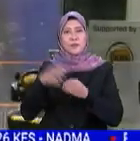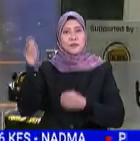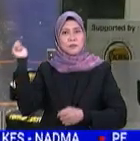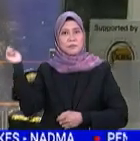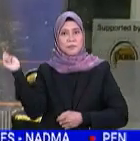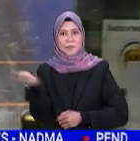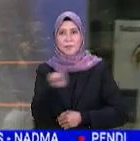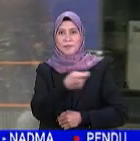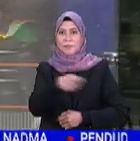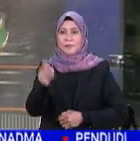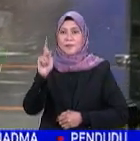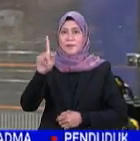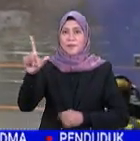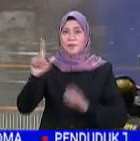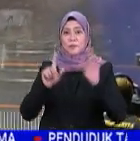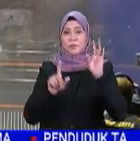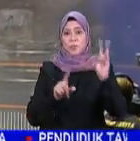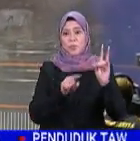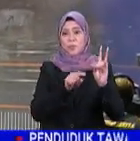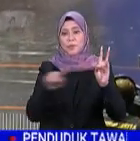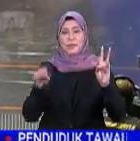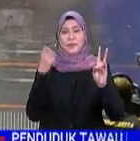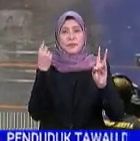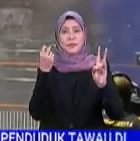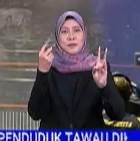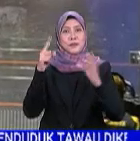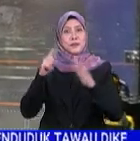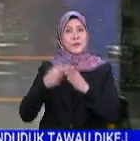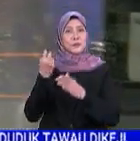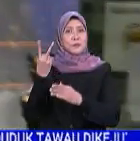dunia di Kuala Lumpur pada 7 hingga 11